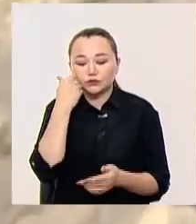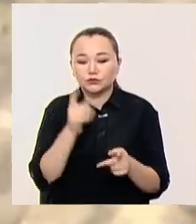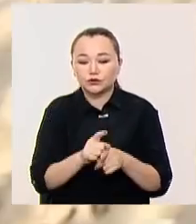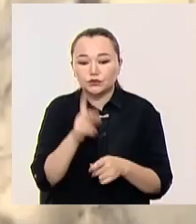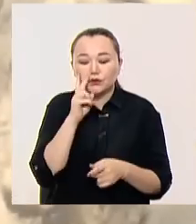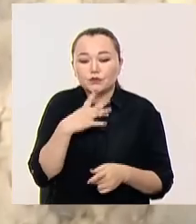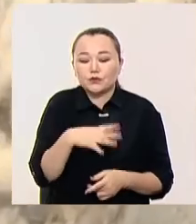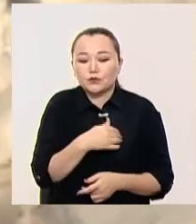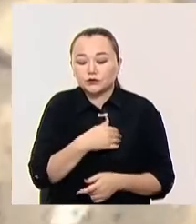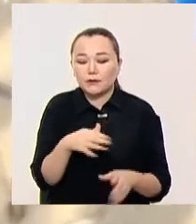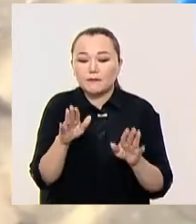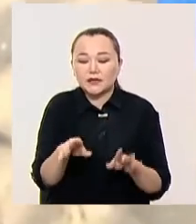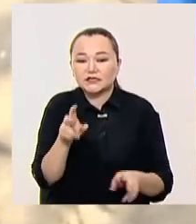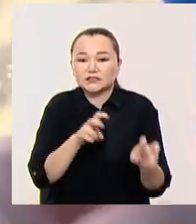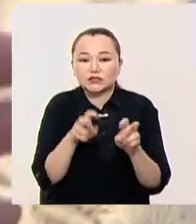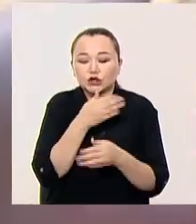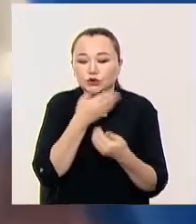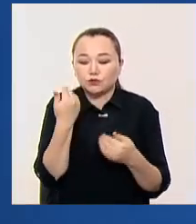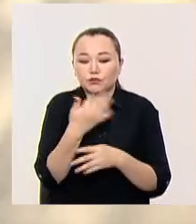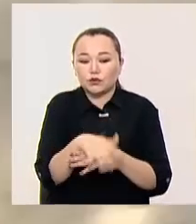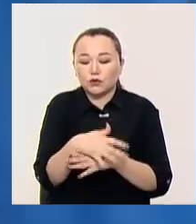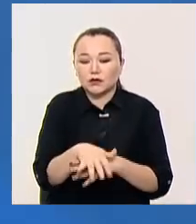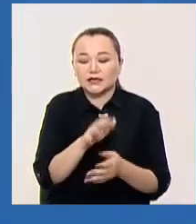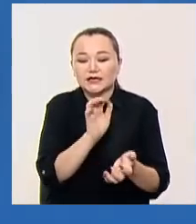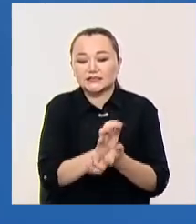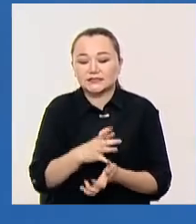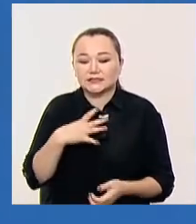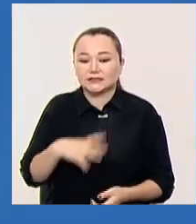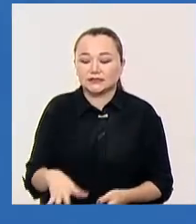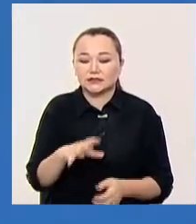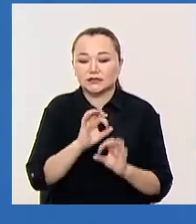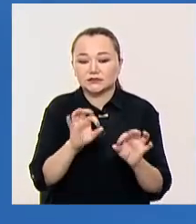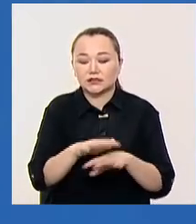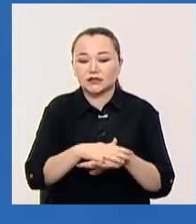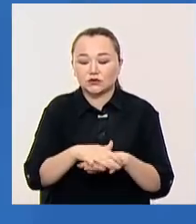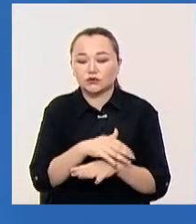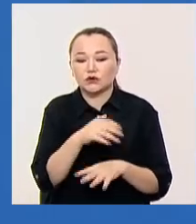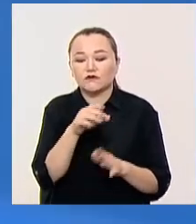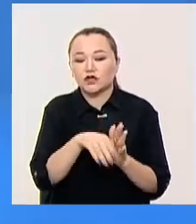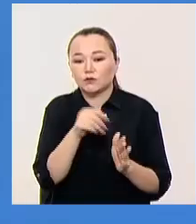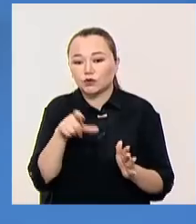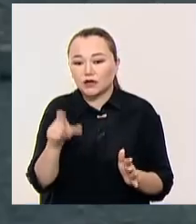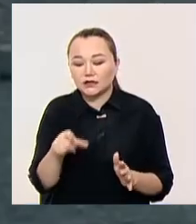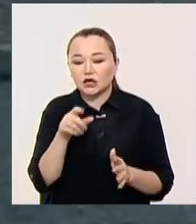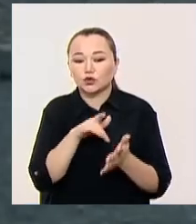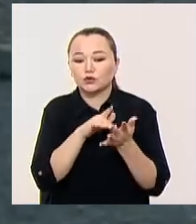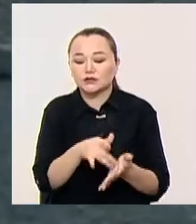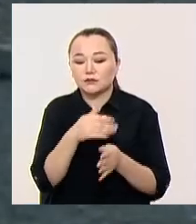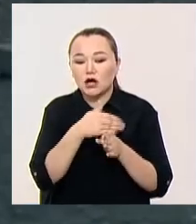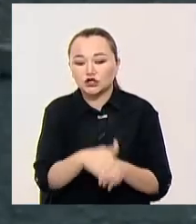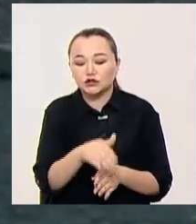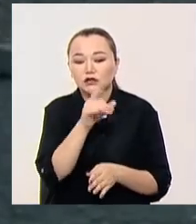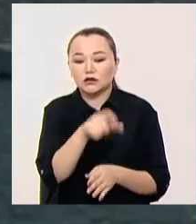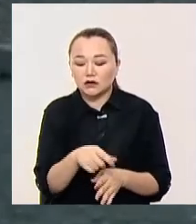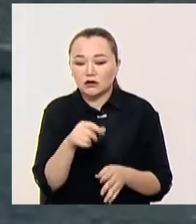қысылса, дәрет сындыратын орын таппай, көпшілік айналаны ластауға мәжбүр дейді халық қалаулылары. Ал осы туризм саласының